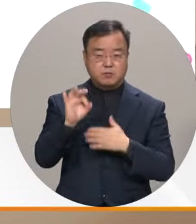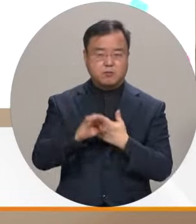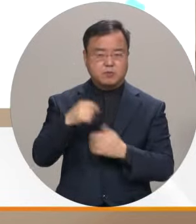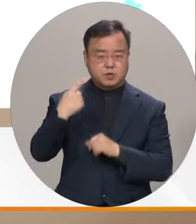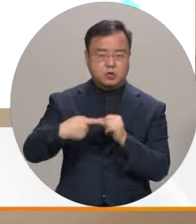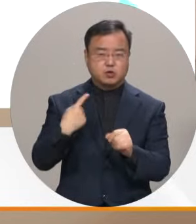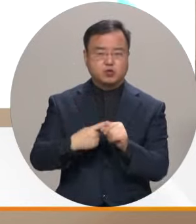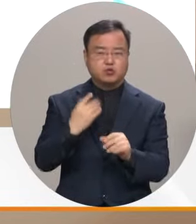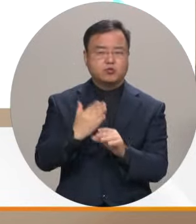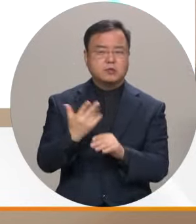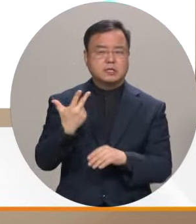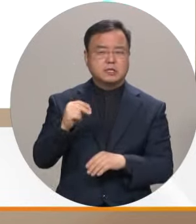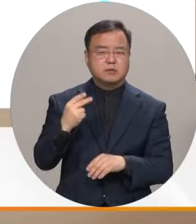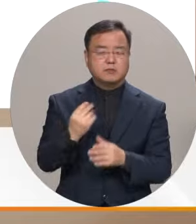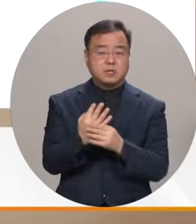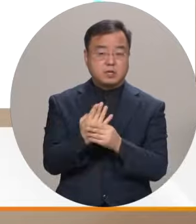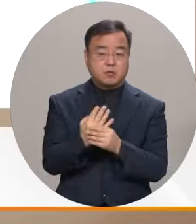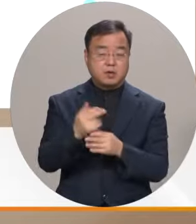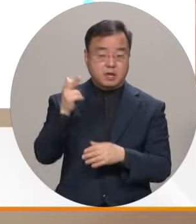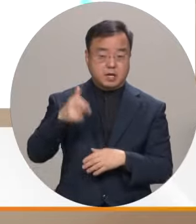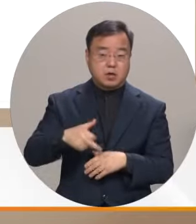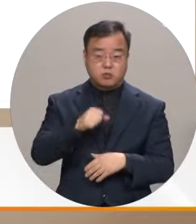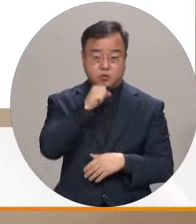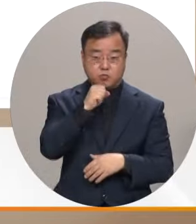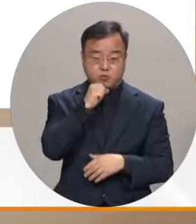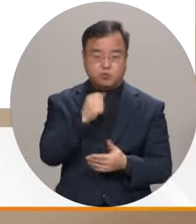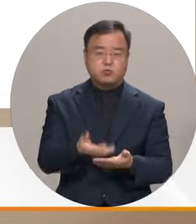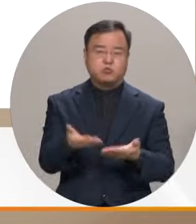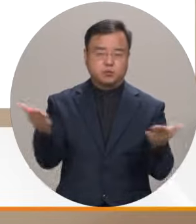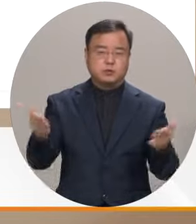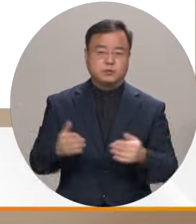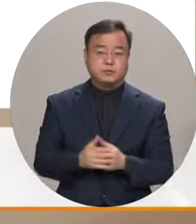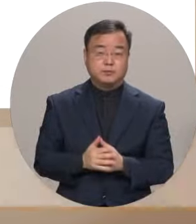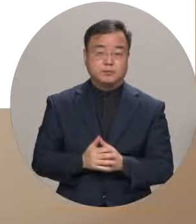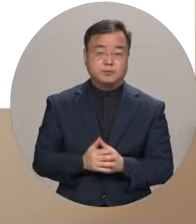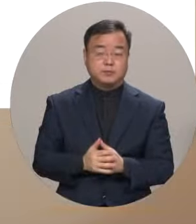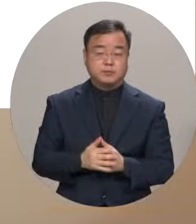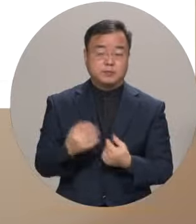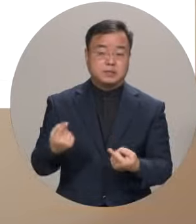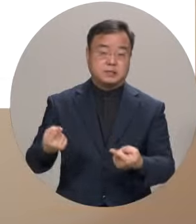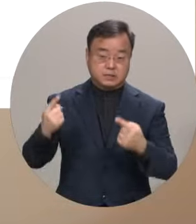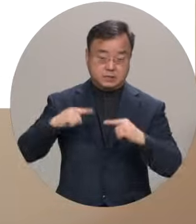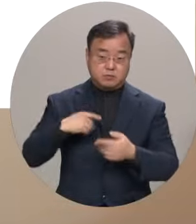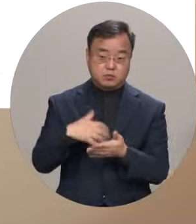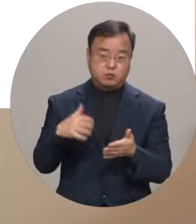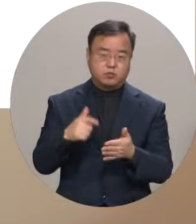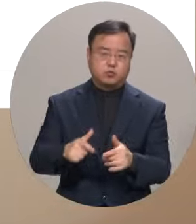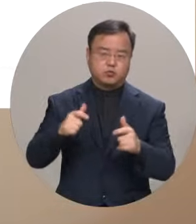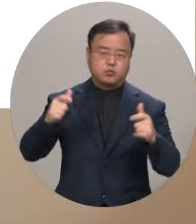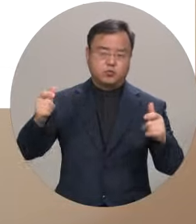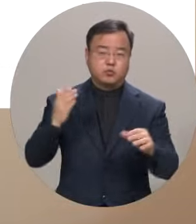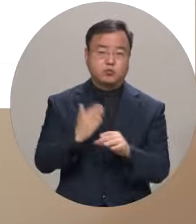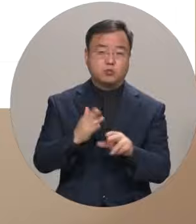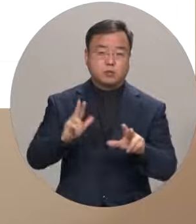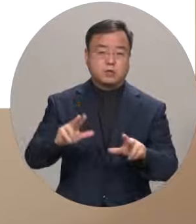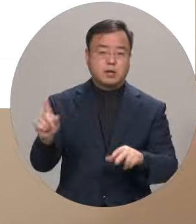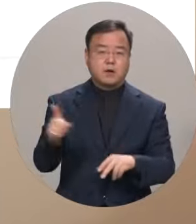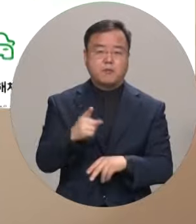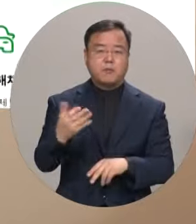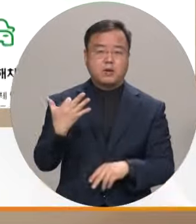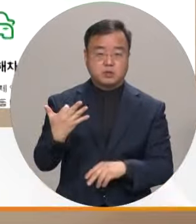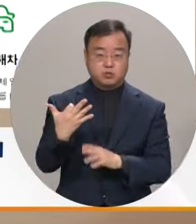원까지 현금이나 카드사 포인트로 받을 수 있는 제도입니다 참여자가 빠르게 증가하고 있으면 현재 119만